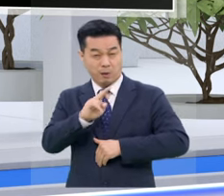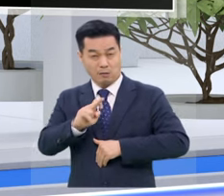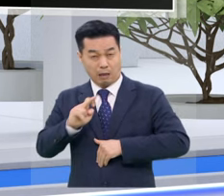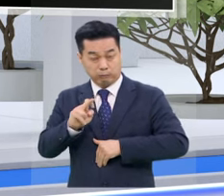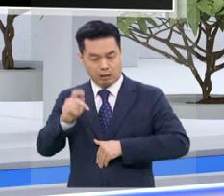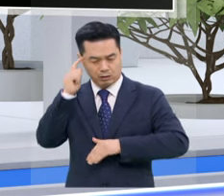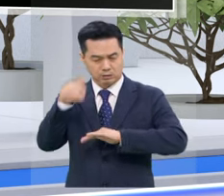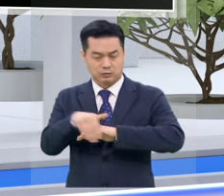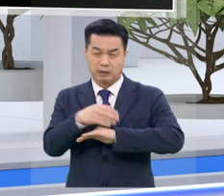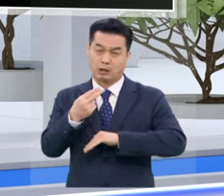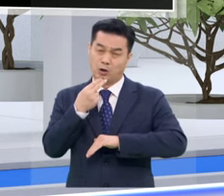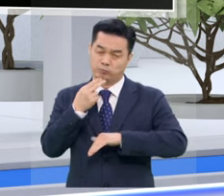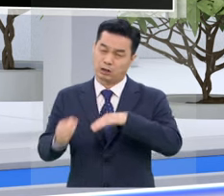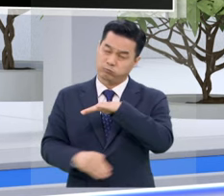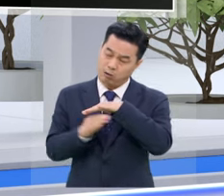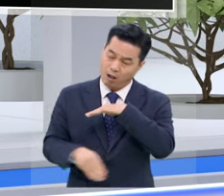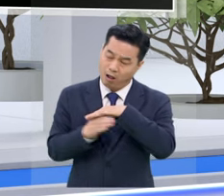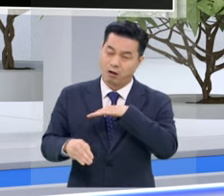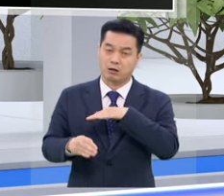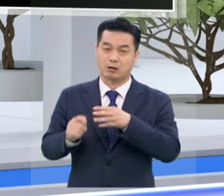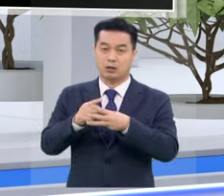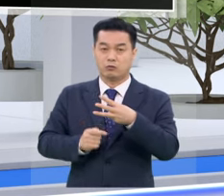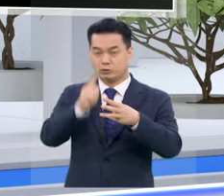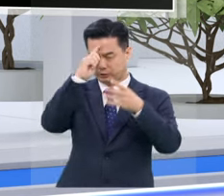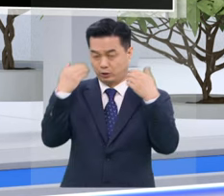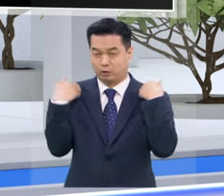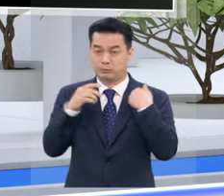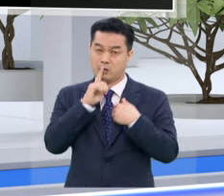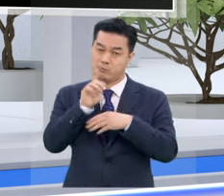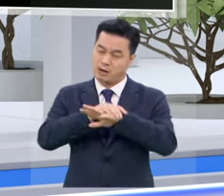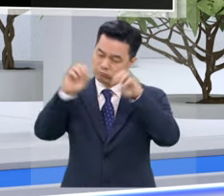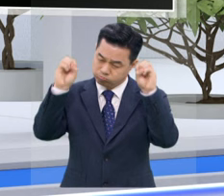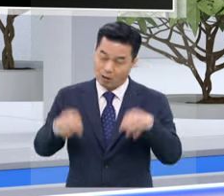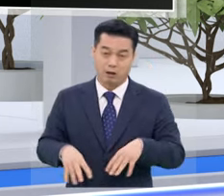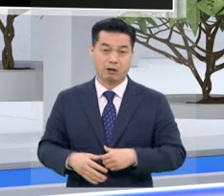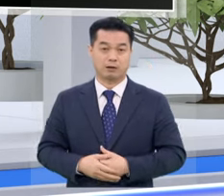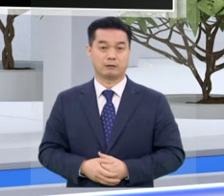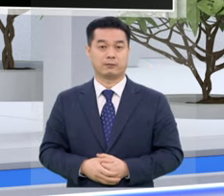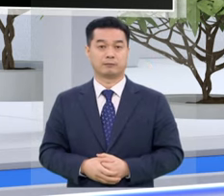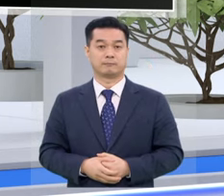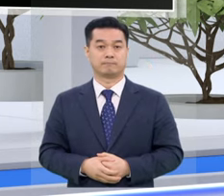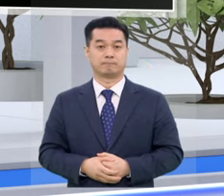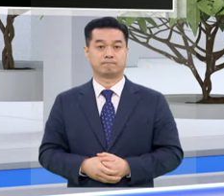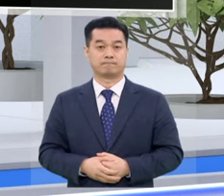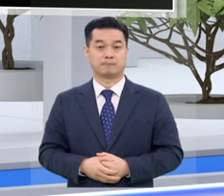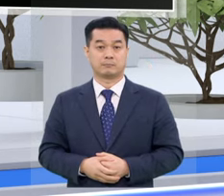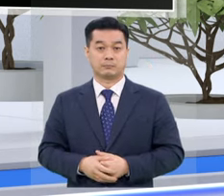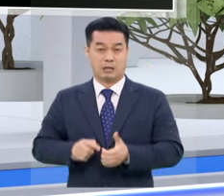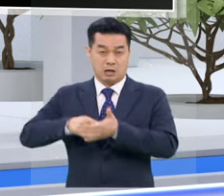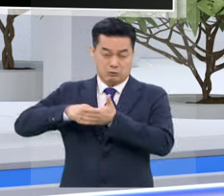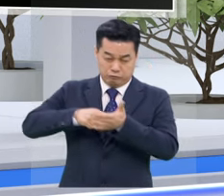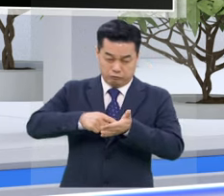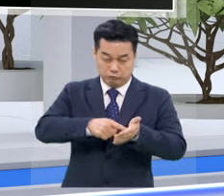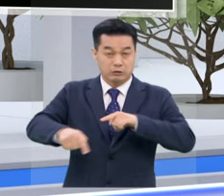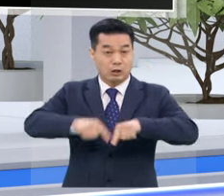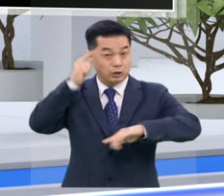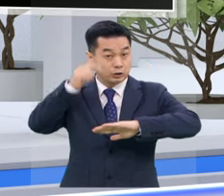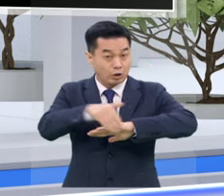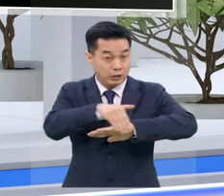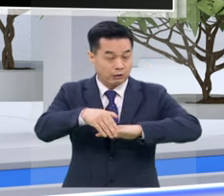없는 공연 불만 하는 윤정보 허원을 지켜만 보고 계실 건가요 우격 다짐으로 펼치는 정책은